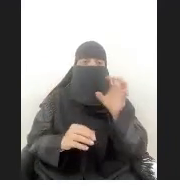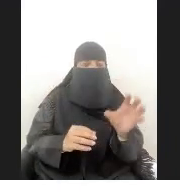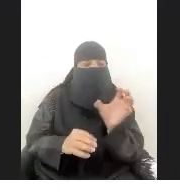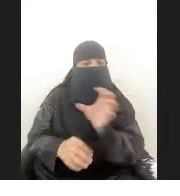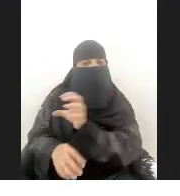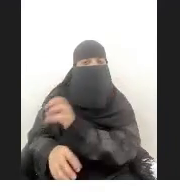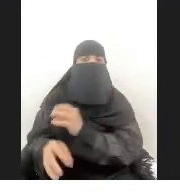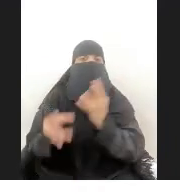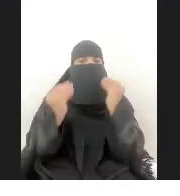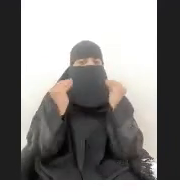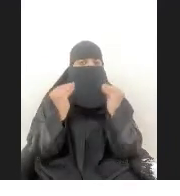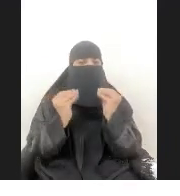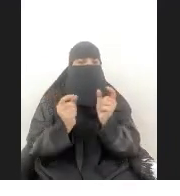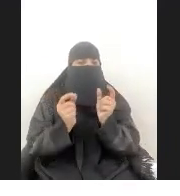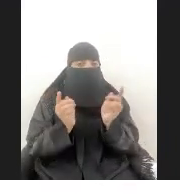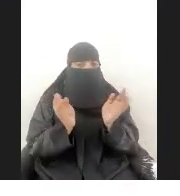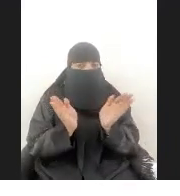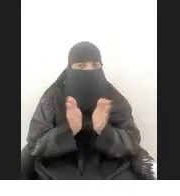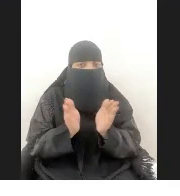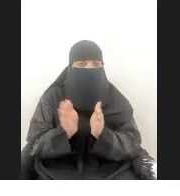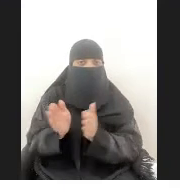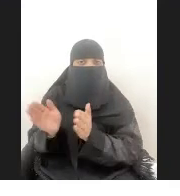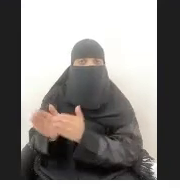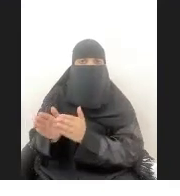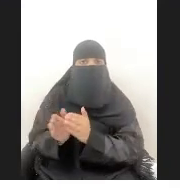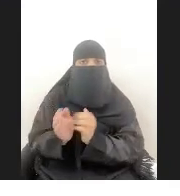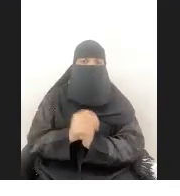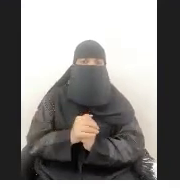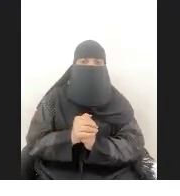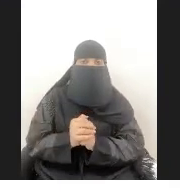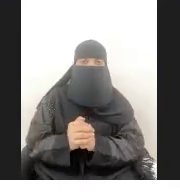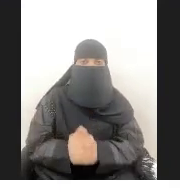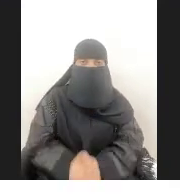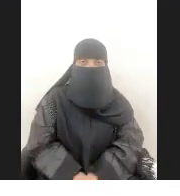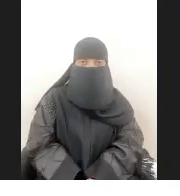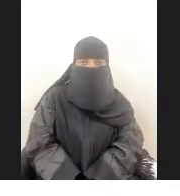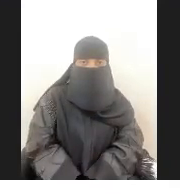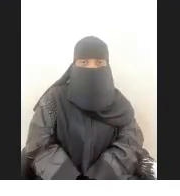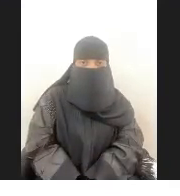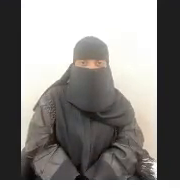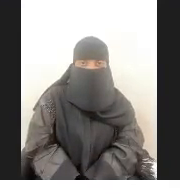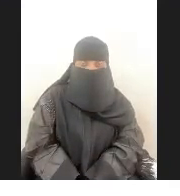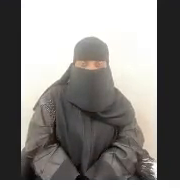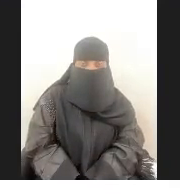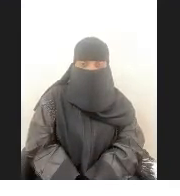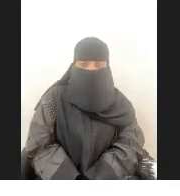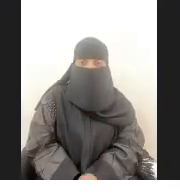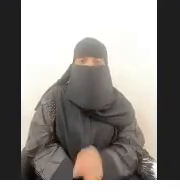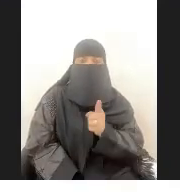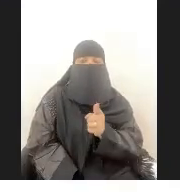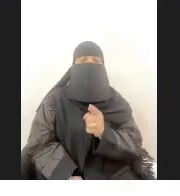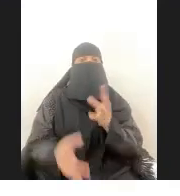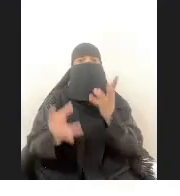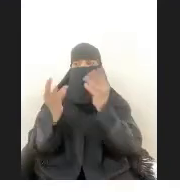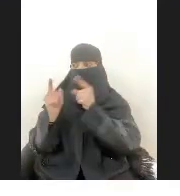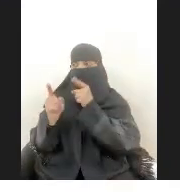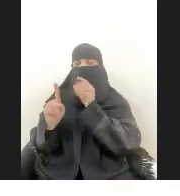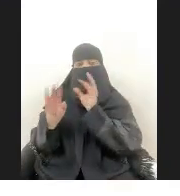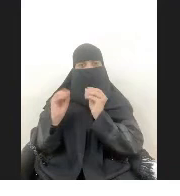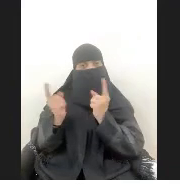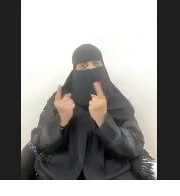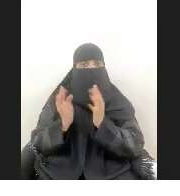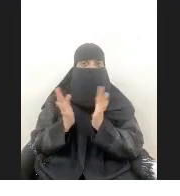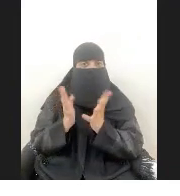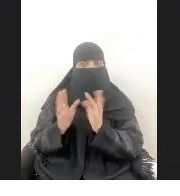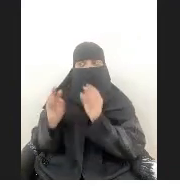موضوع واحد محدد. يدعم إنشاء المحتوى بشكل مشترك بين المتعلمين، ممكن حتى هم المتعلمين ينشؤون المحتوى هذا، يعني ما هو بالضرورة يكون قائم